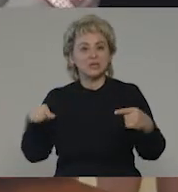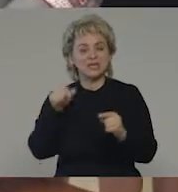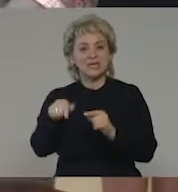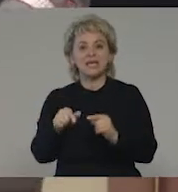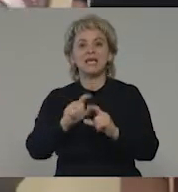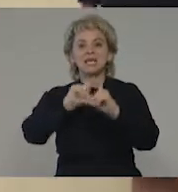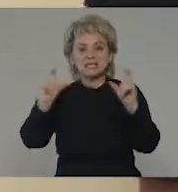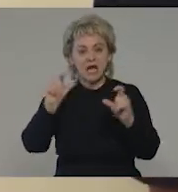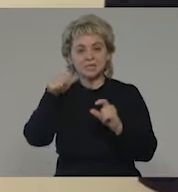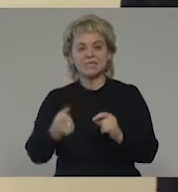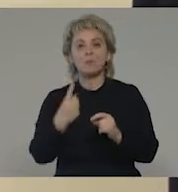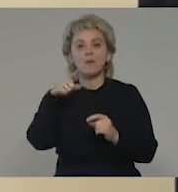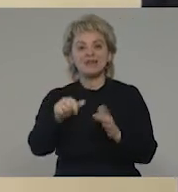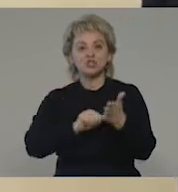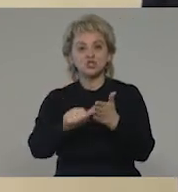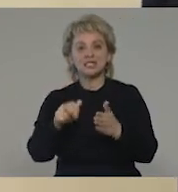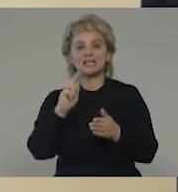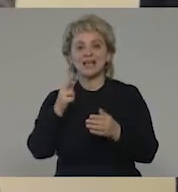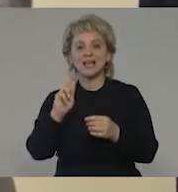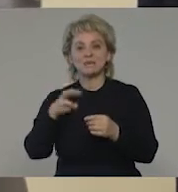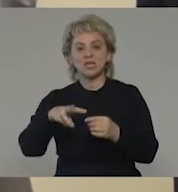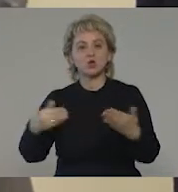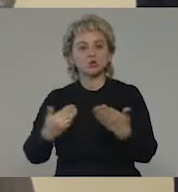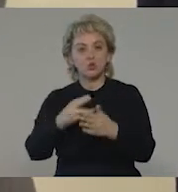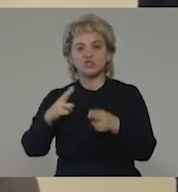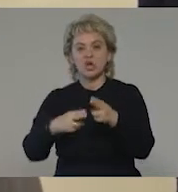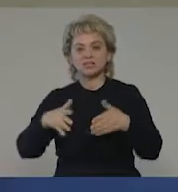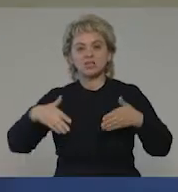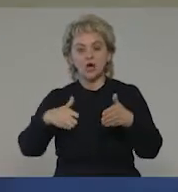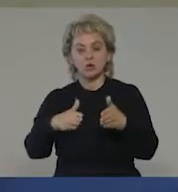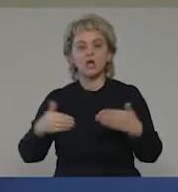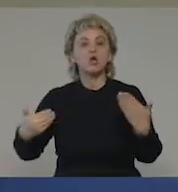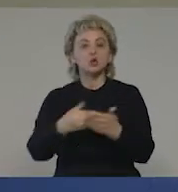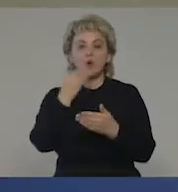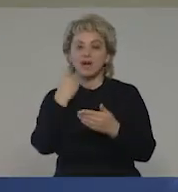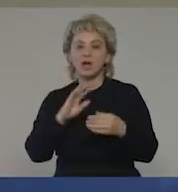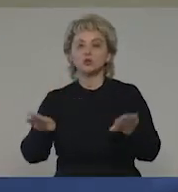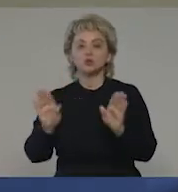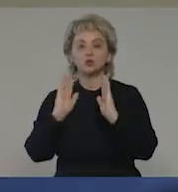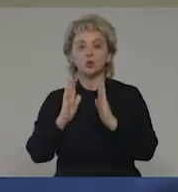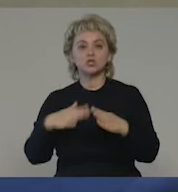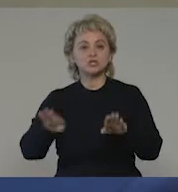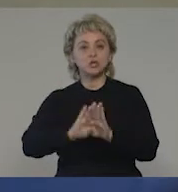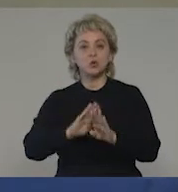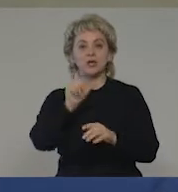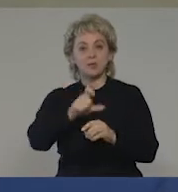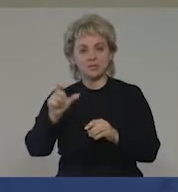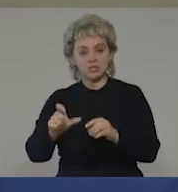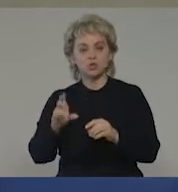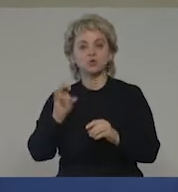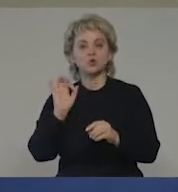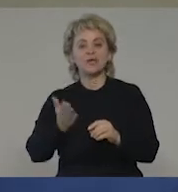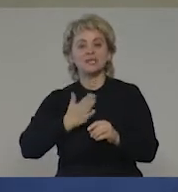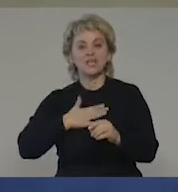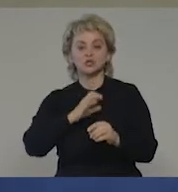Развильная, Песчанокопская появится 60 километров новых железных дорог. Новое качество обслуживания не только пассажиров, но и